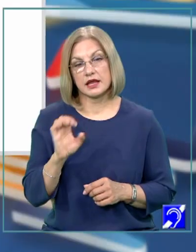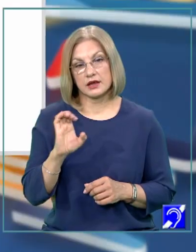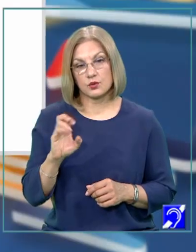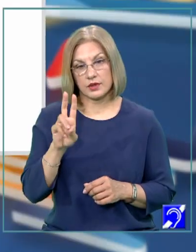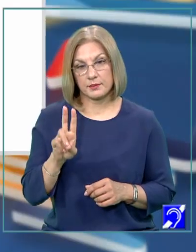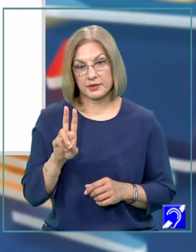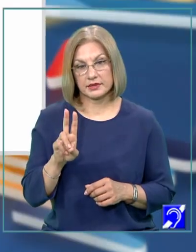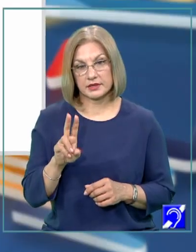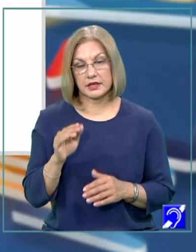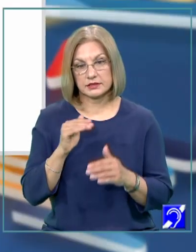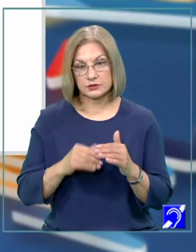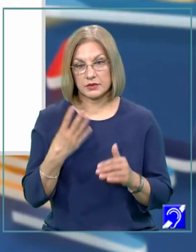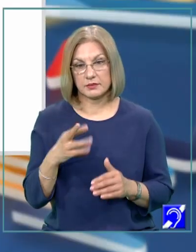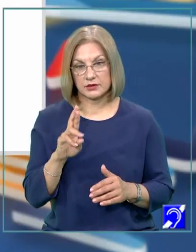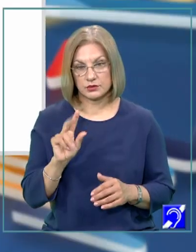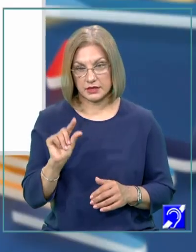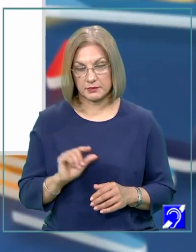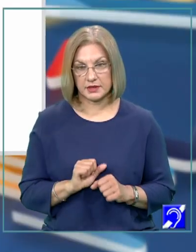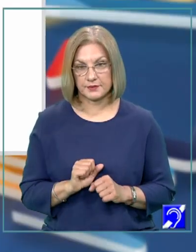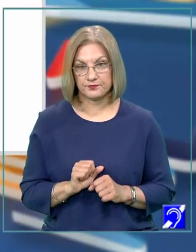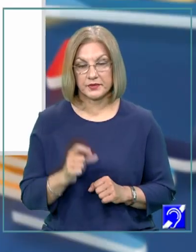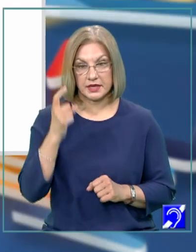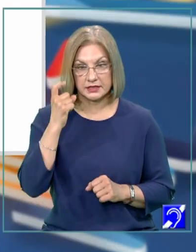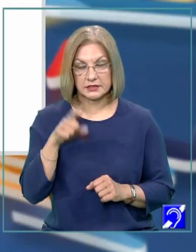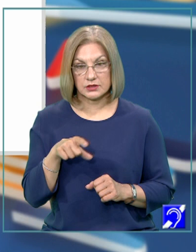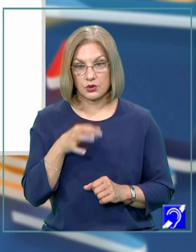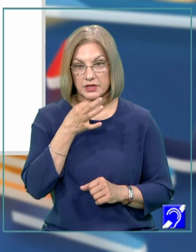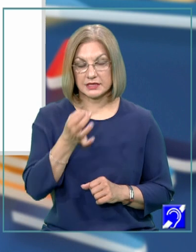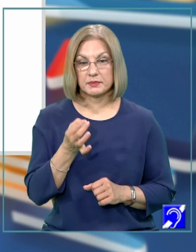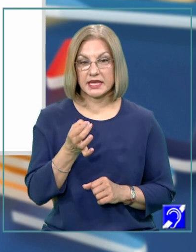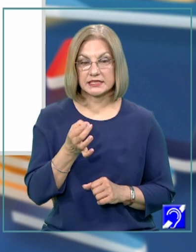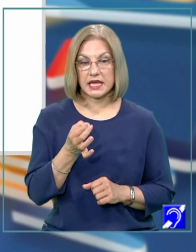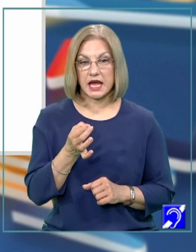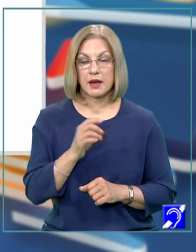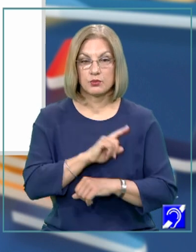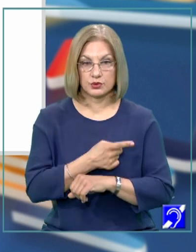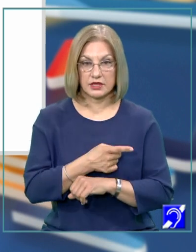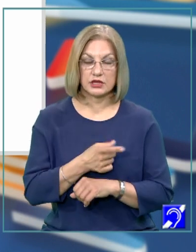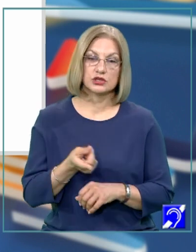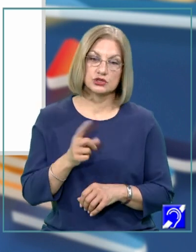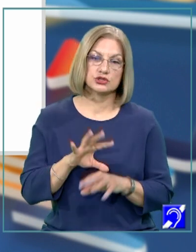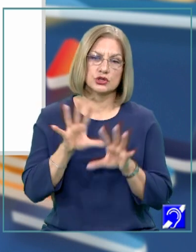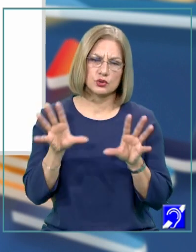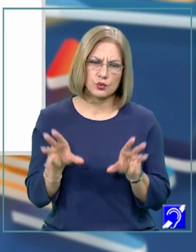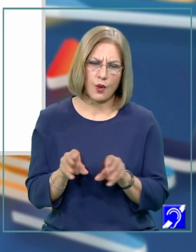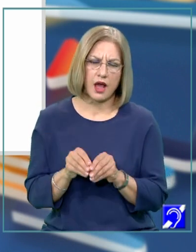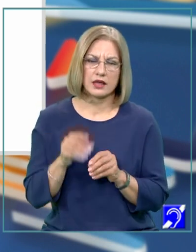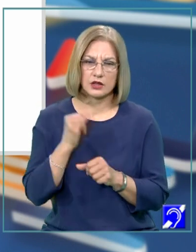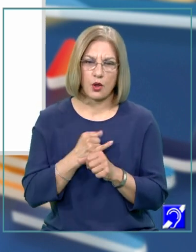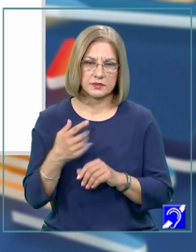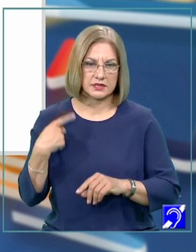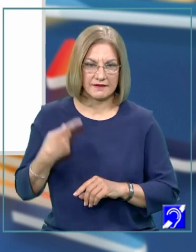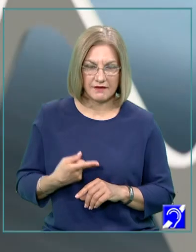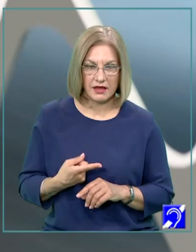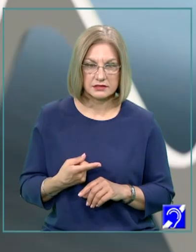pătrat supra 4 L mic cine în cont de expresie a puterii și de toate aceste observații